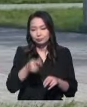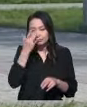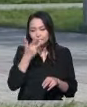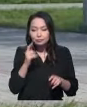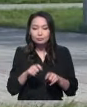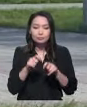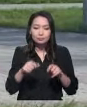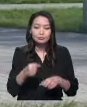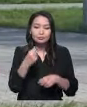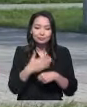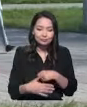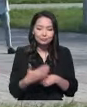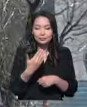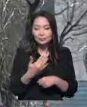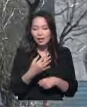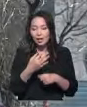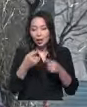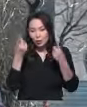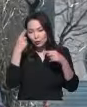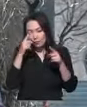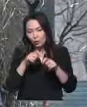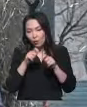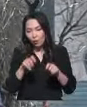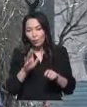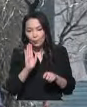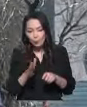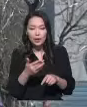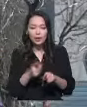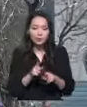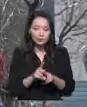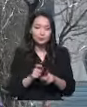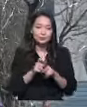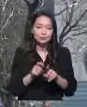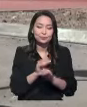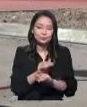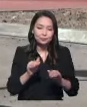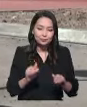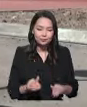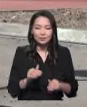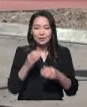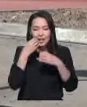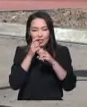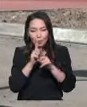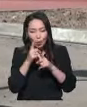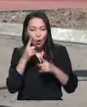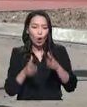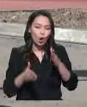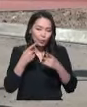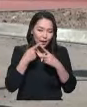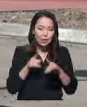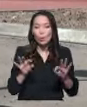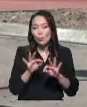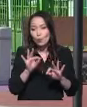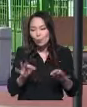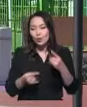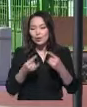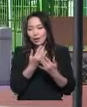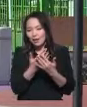Центр развития творчества. Дворец школьников Шабыт предложит для детей лаборатории робототехники, студии музыки, телевидения и